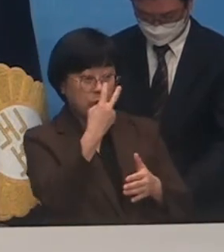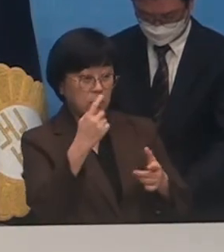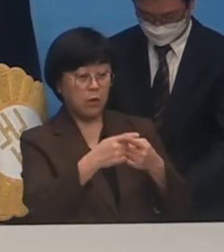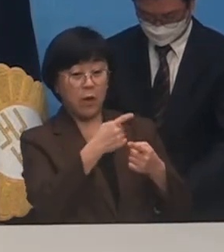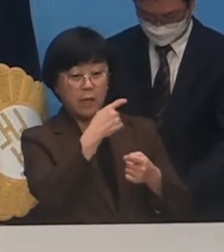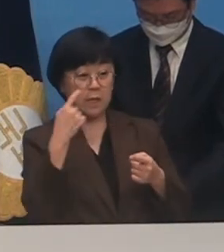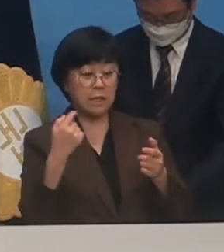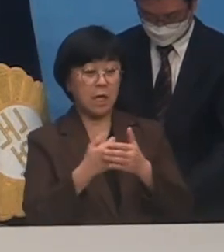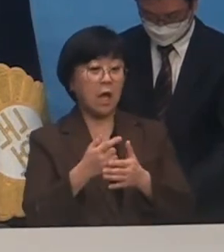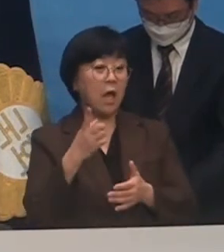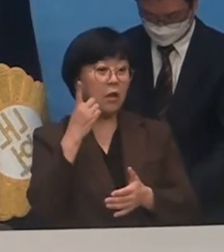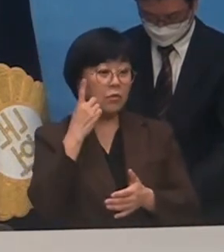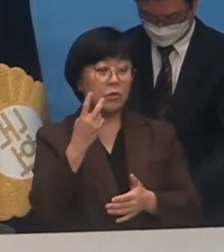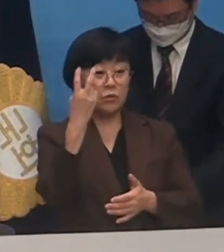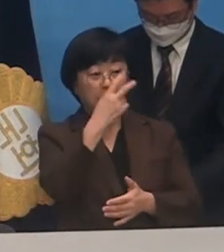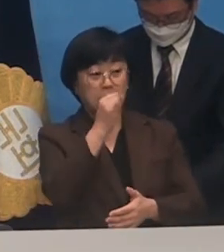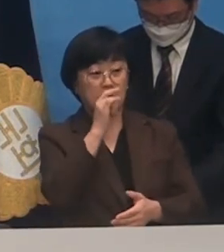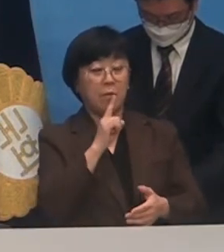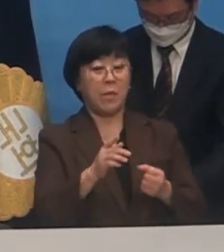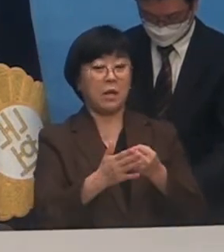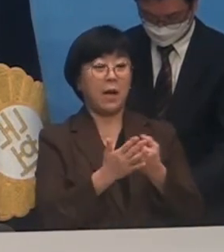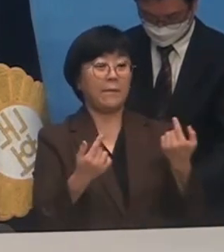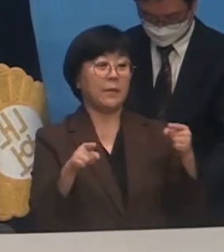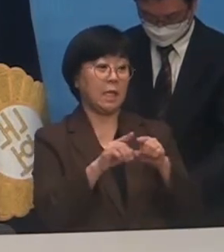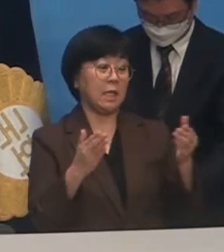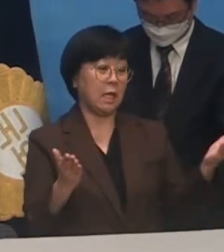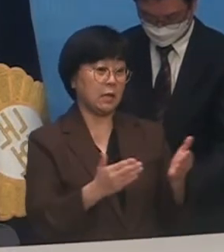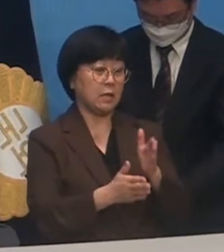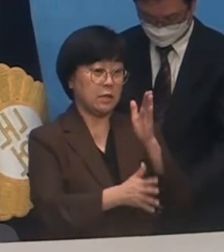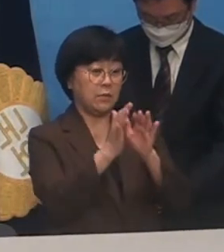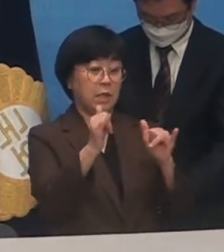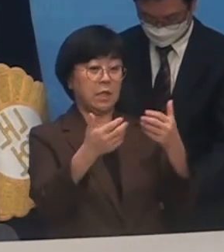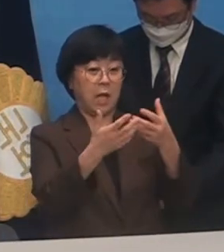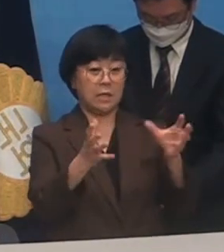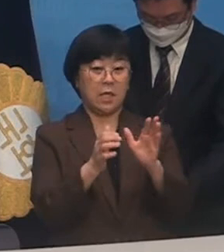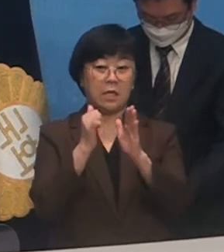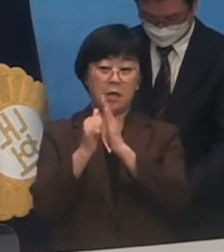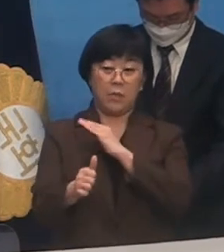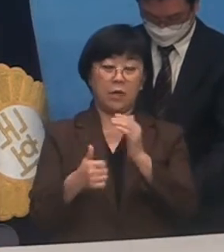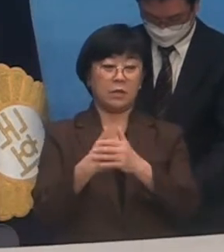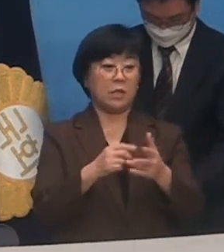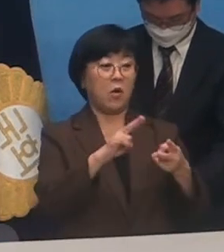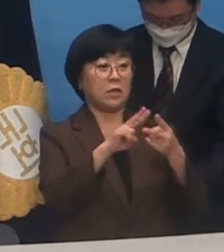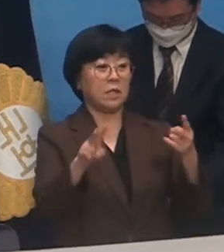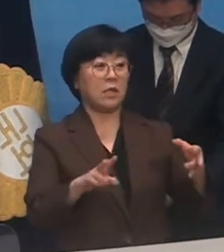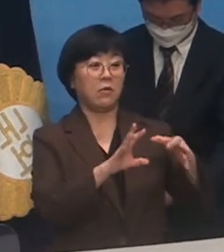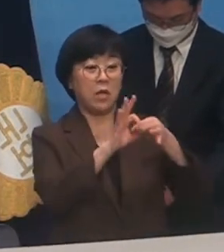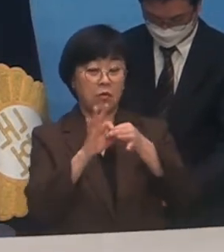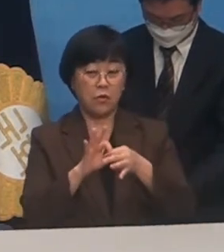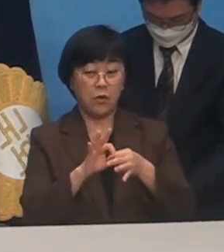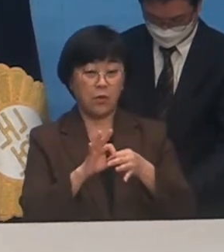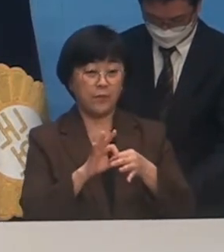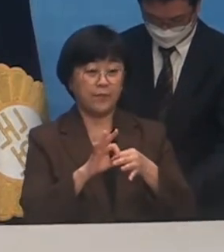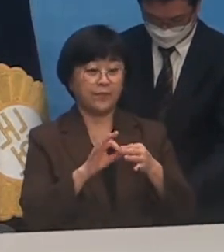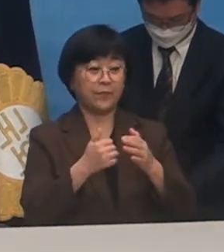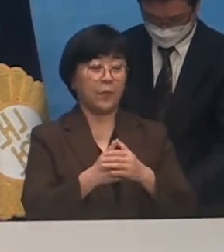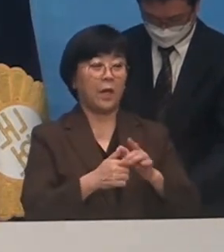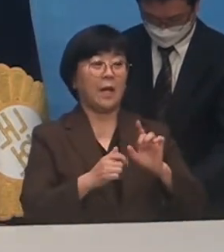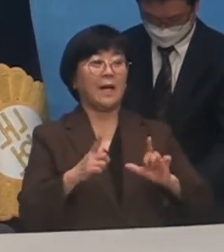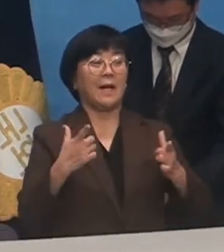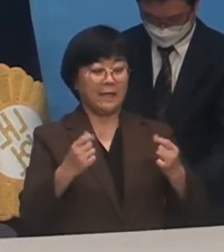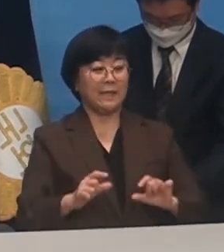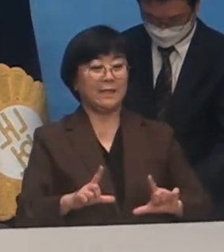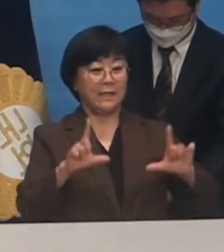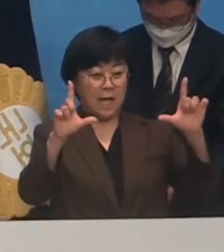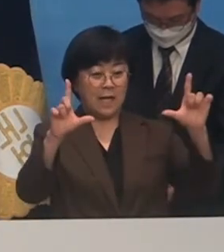화개차 통신조회를 했다는 것이다. 함께 일하는 시민단체 대표들이 똑같이 형사사건에 연루되어 한 날